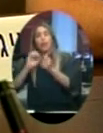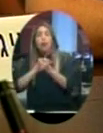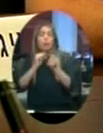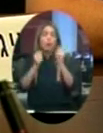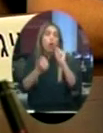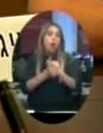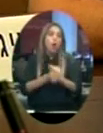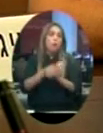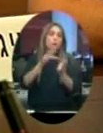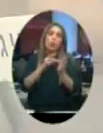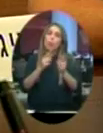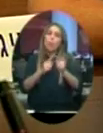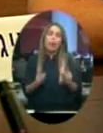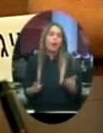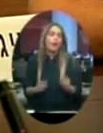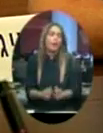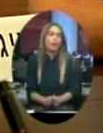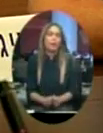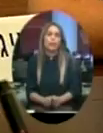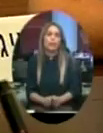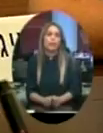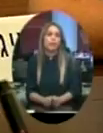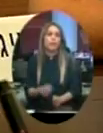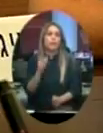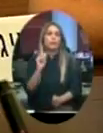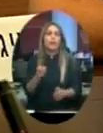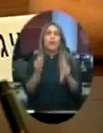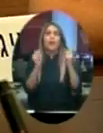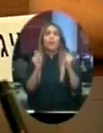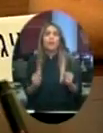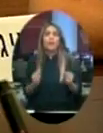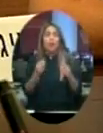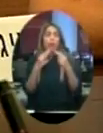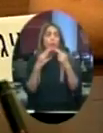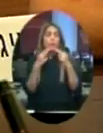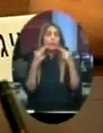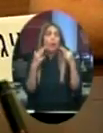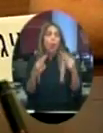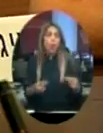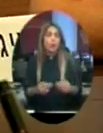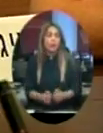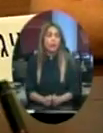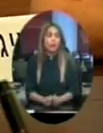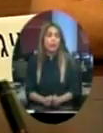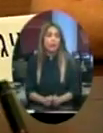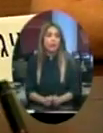במקום אחר, במישור רותם. צריך להבטיח הפתרון של האיזוטנקים שעליו